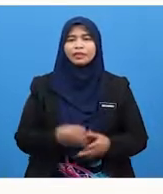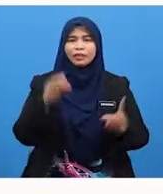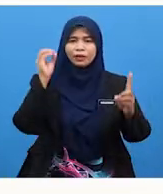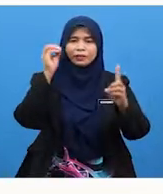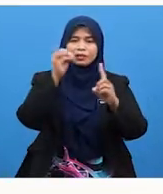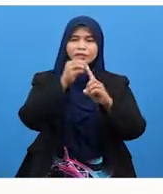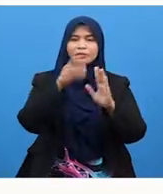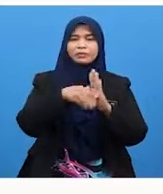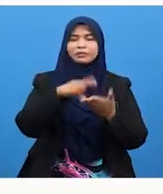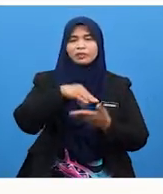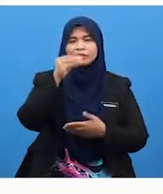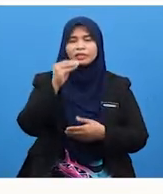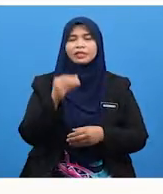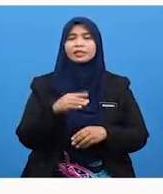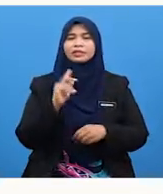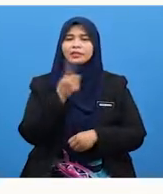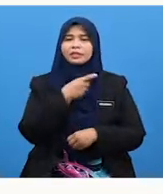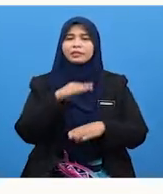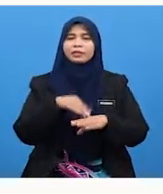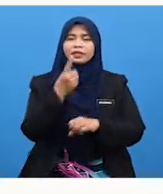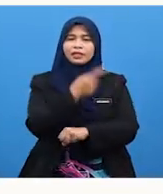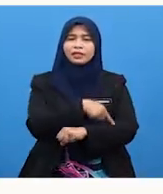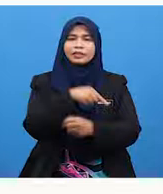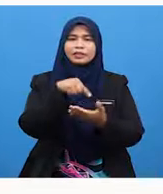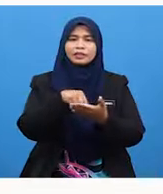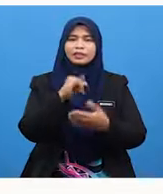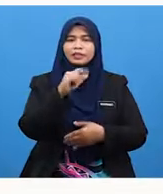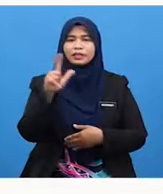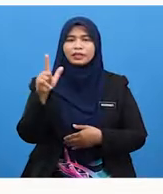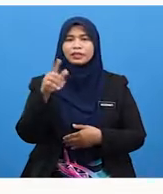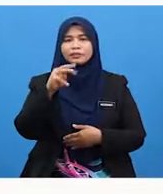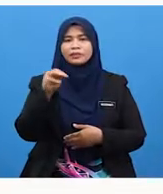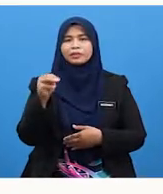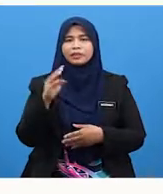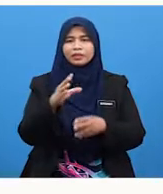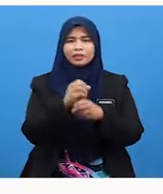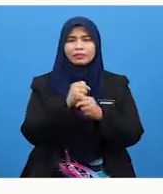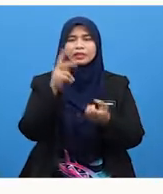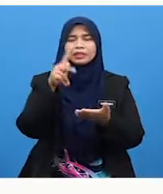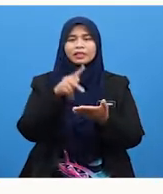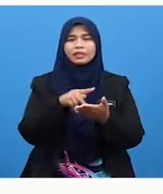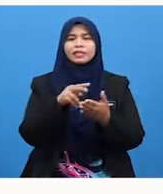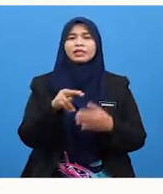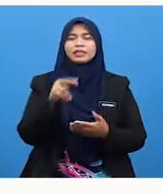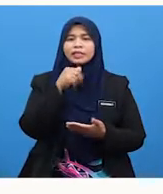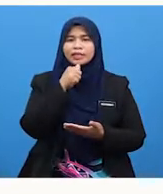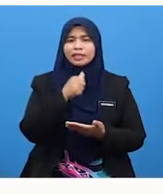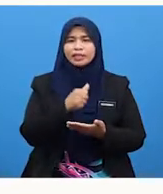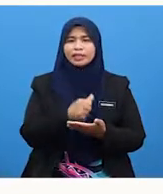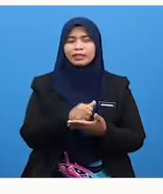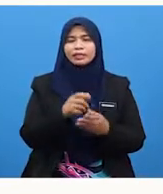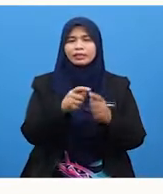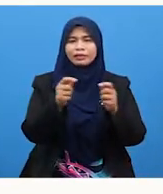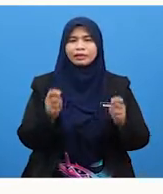Objektif pembelajaran kita pada hari ini ialah murid-murid dapat mengenal nilai tempat sehingga